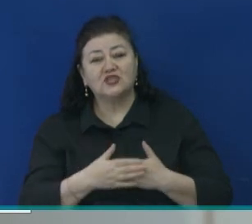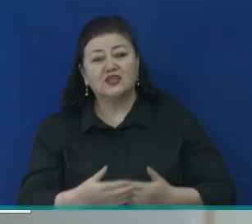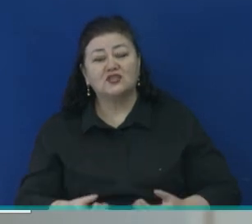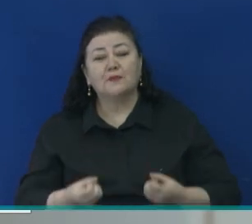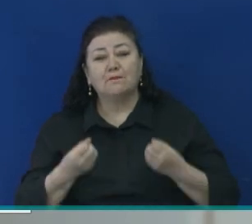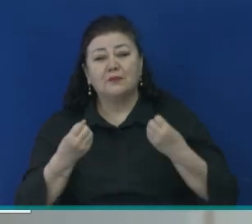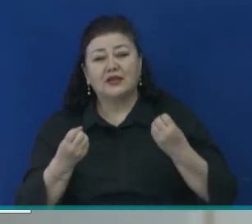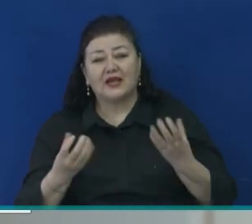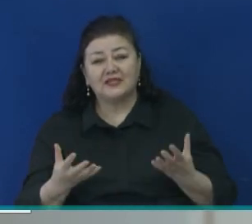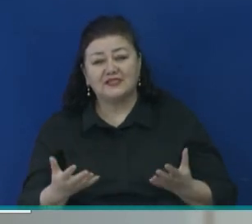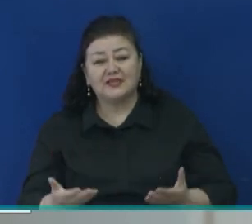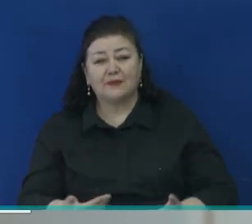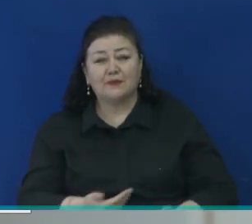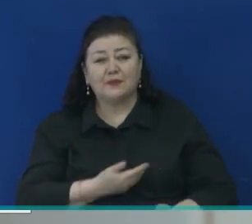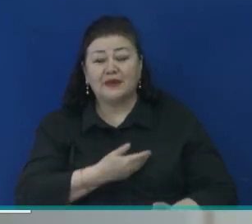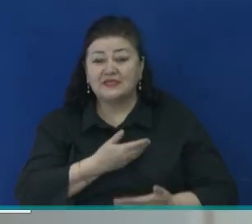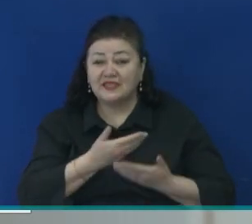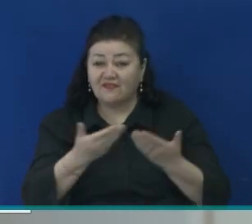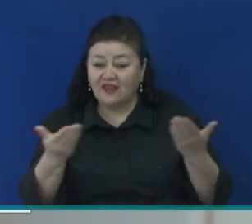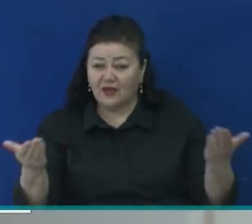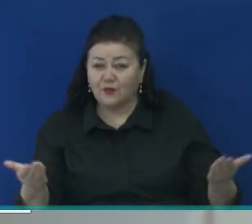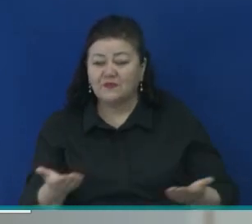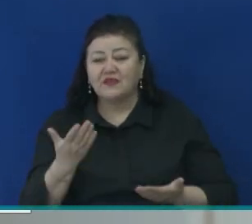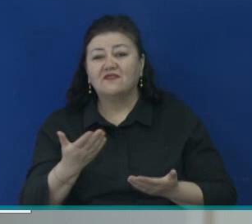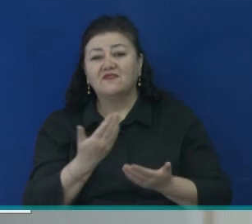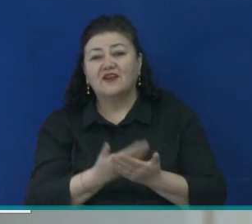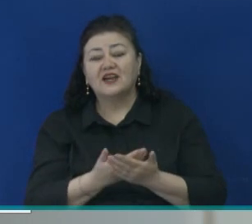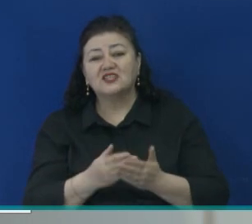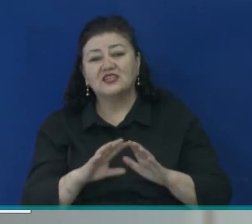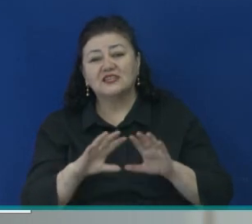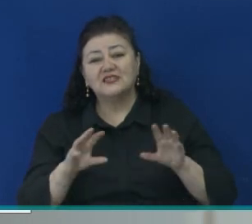мерейтойларыңызбен шын жүректен құттықтаймын. Сіздерге отбасыларыңызға